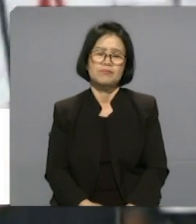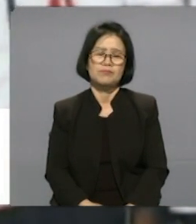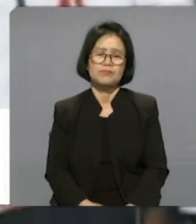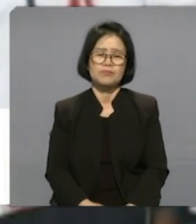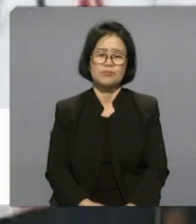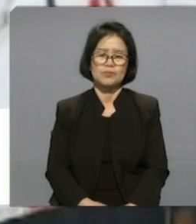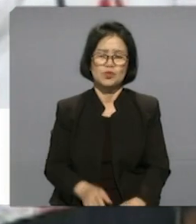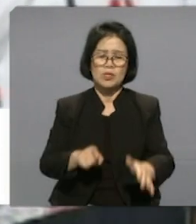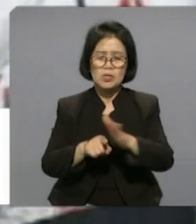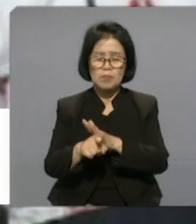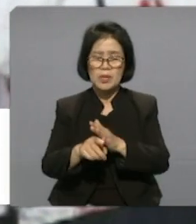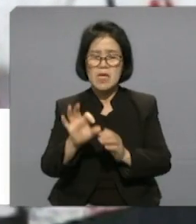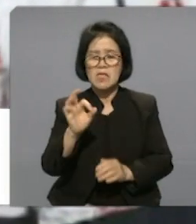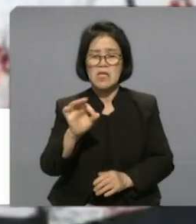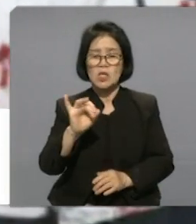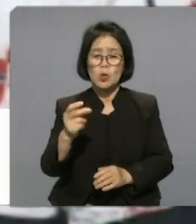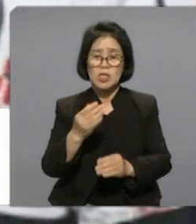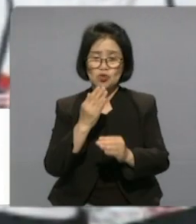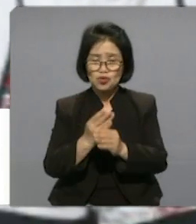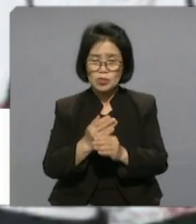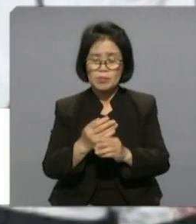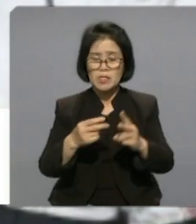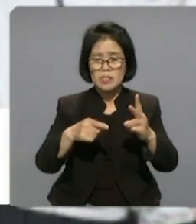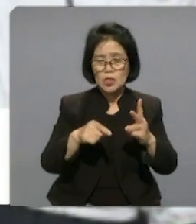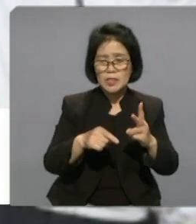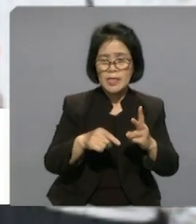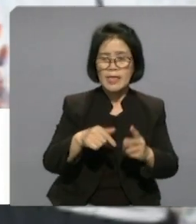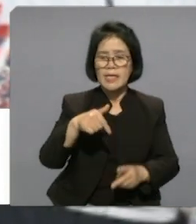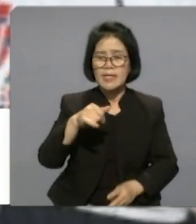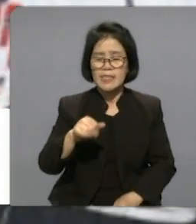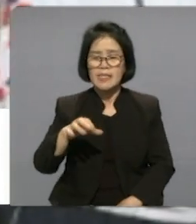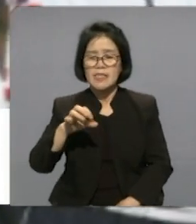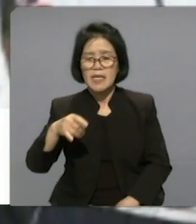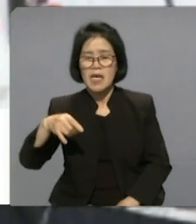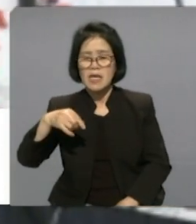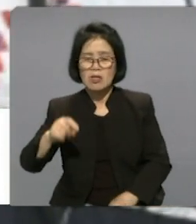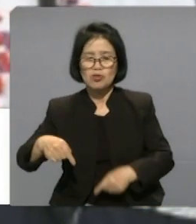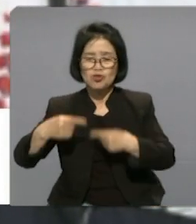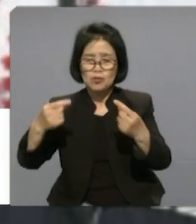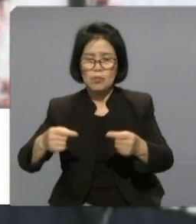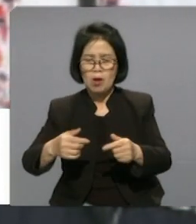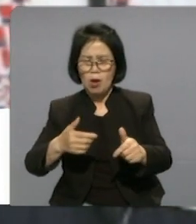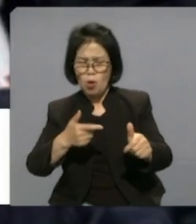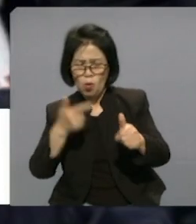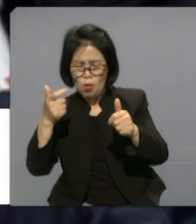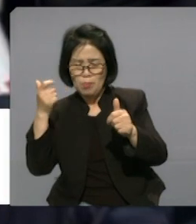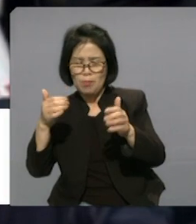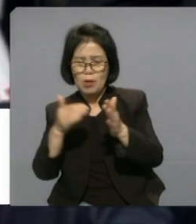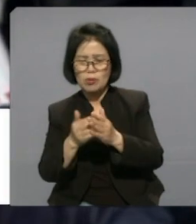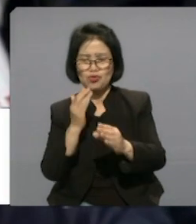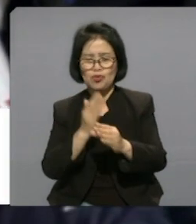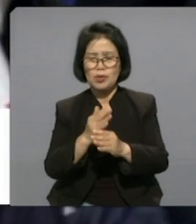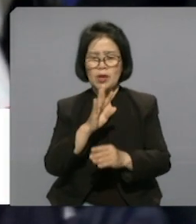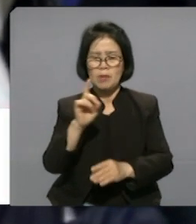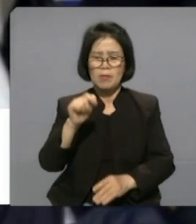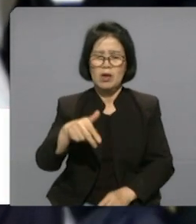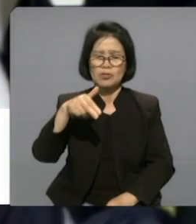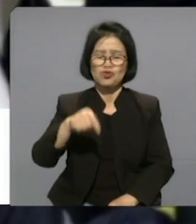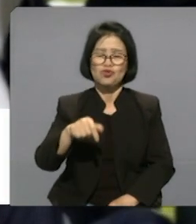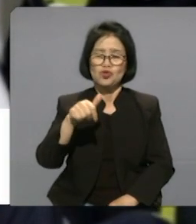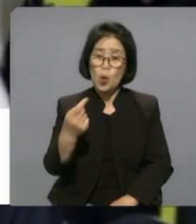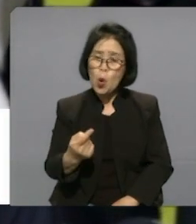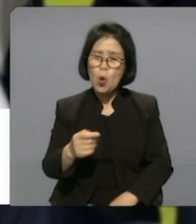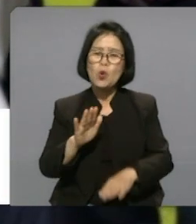최전방 이용재를 중심으로 이선의 이재석, 김승대, 이종호를 투입해 공격을 이끌었고 중원엔 박주호와